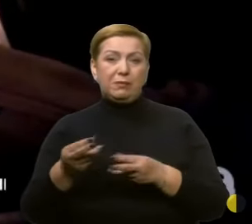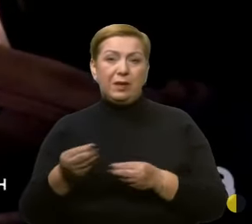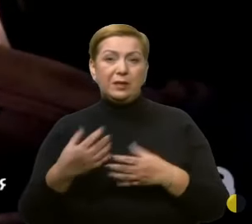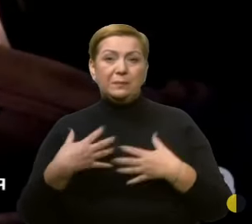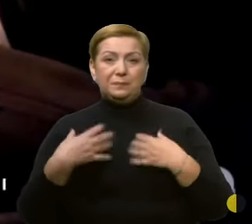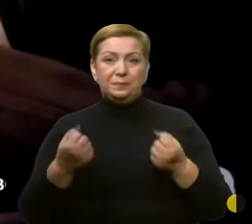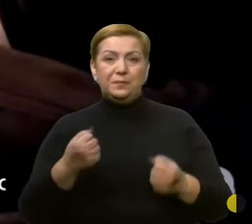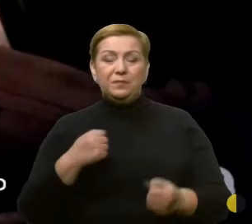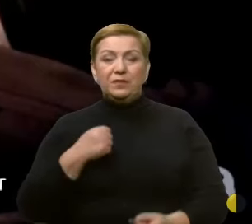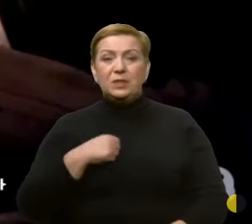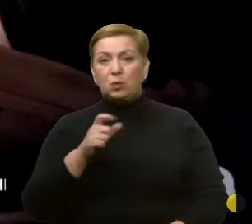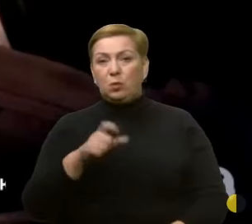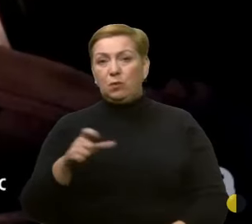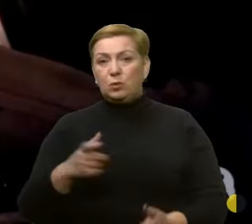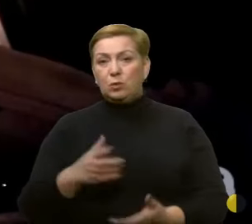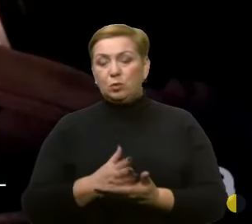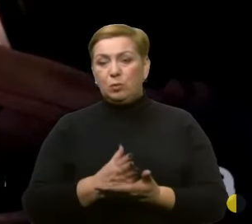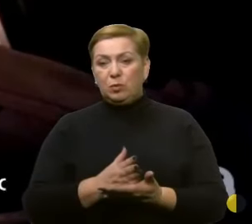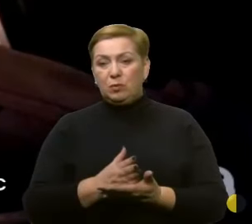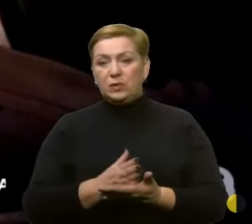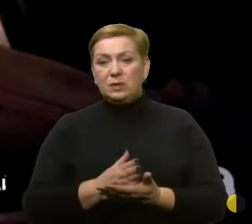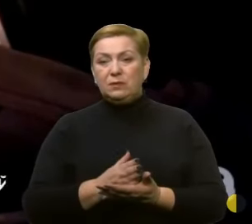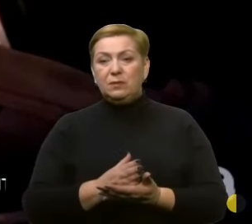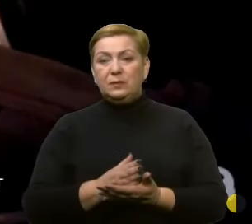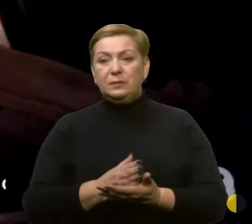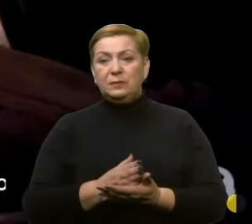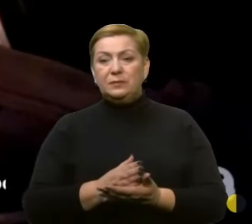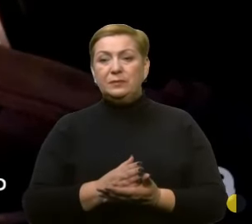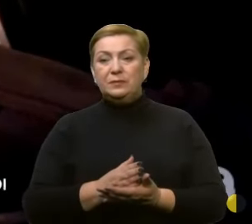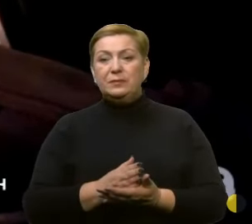здоров'я військовослужбовців. І це,